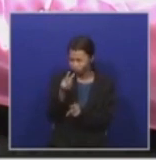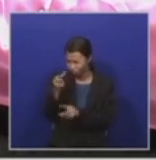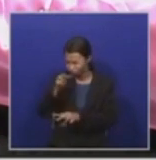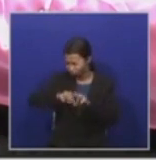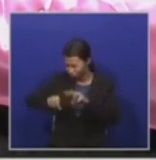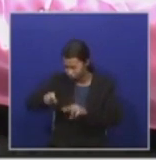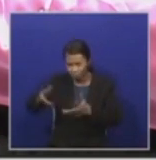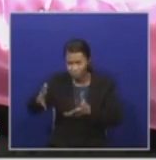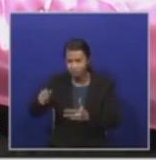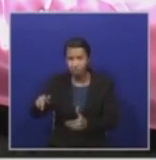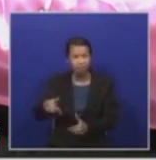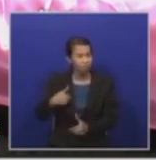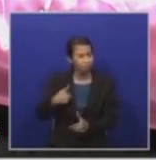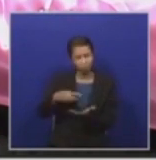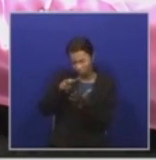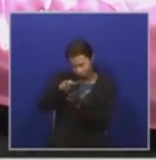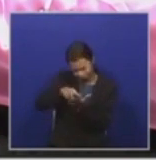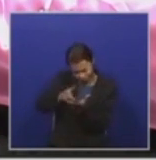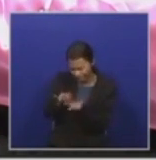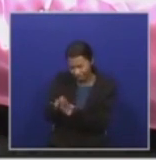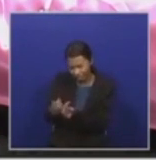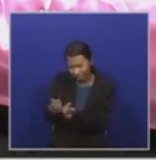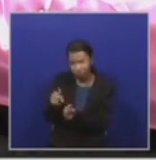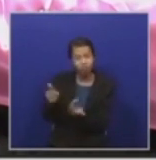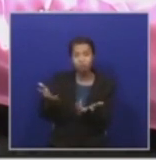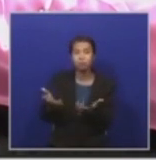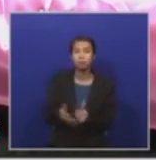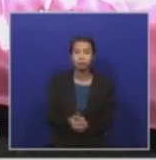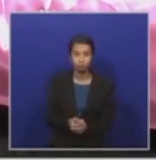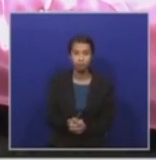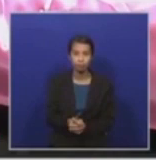ใจยายดีตาอะไรเลยท่านประธานที่เคารพครับ